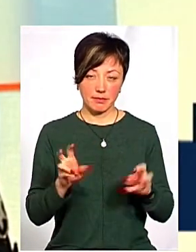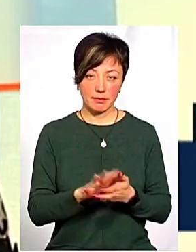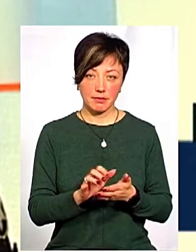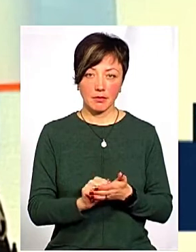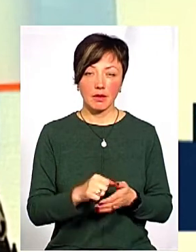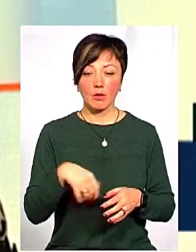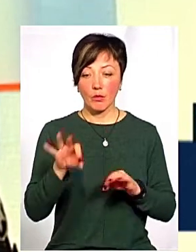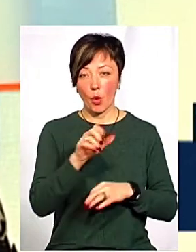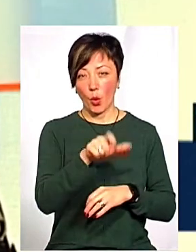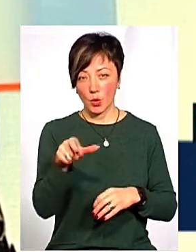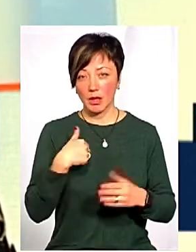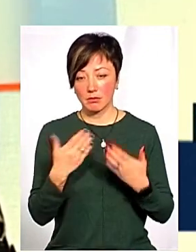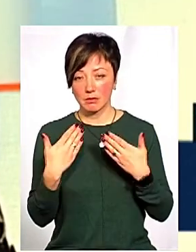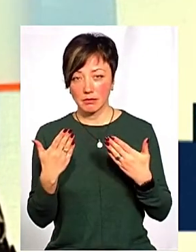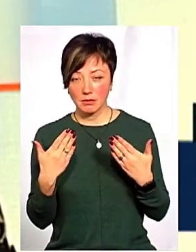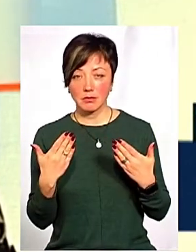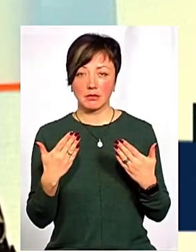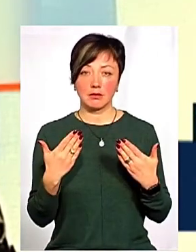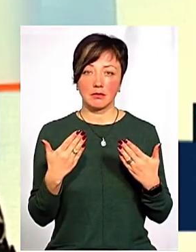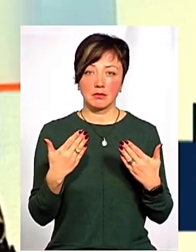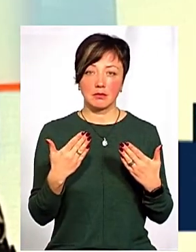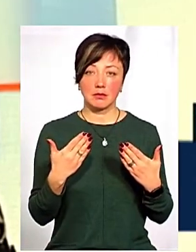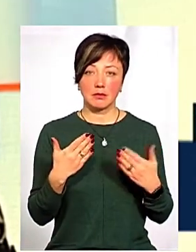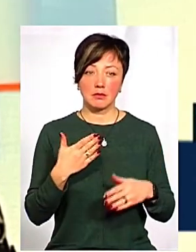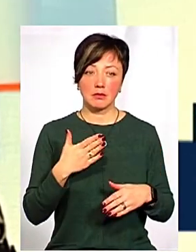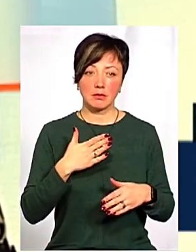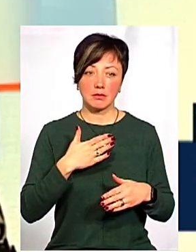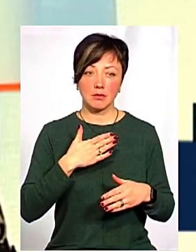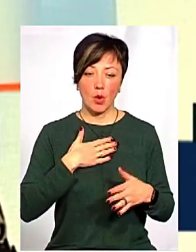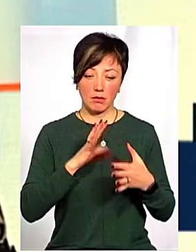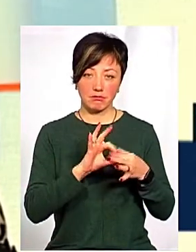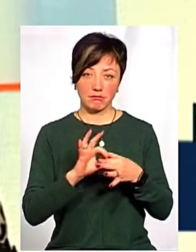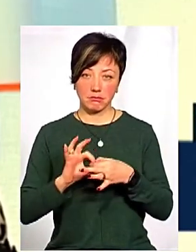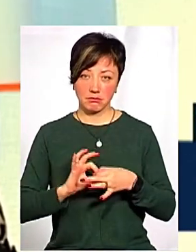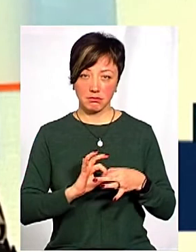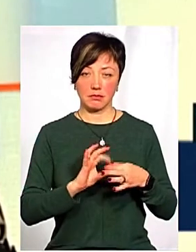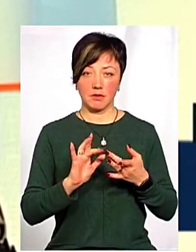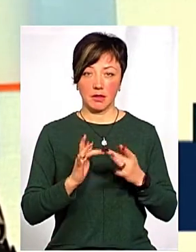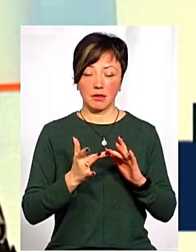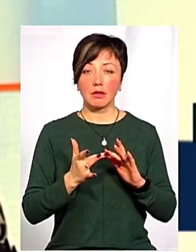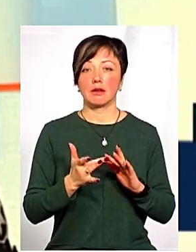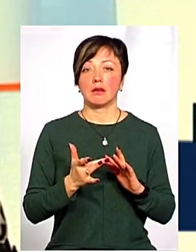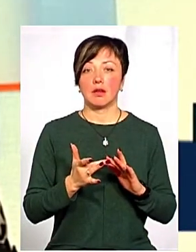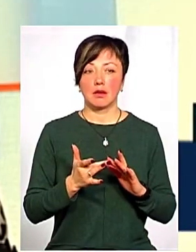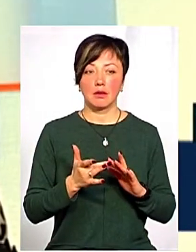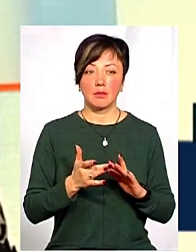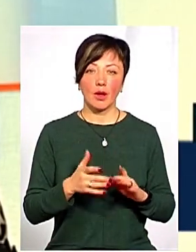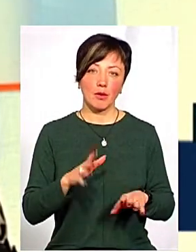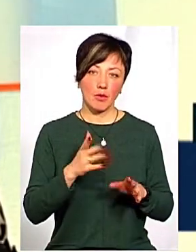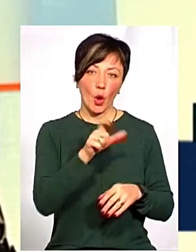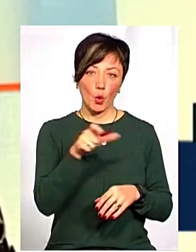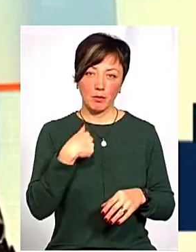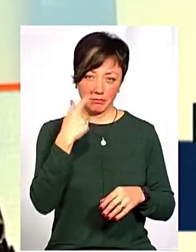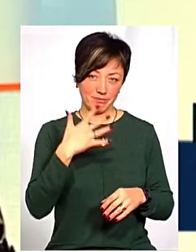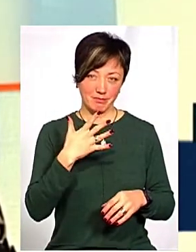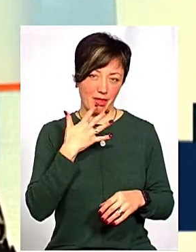людей, з якими я спілкуюся, мої підписники, там, люди, які мене не люблять, ми все